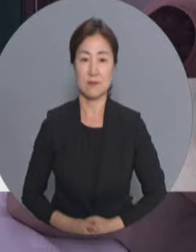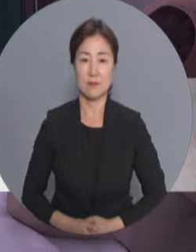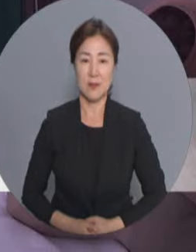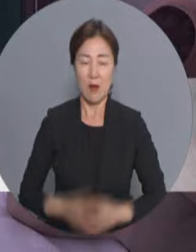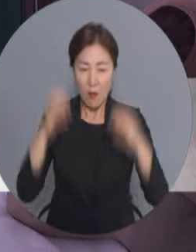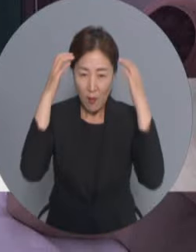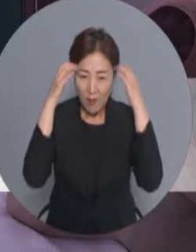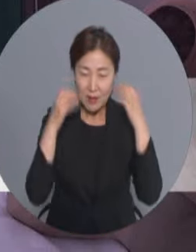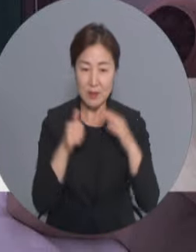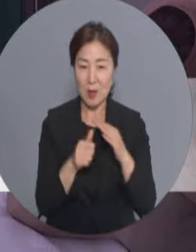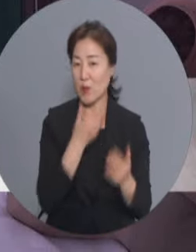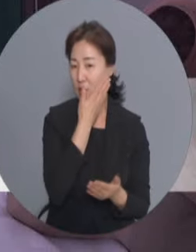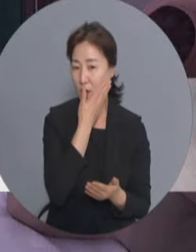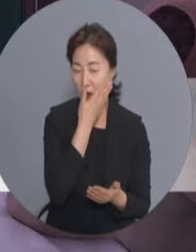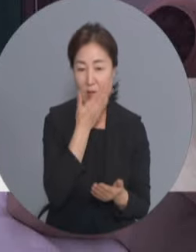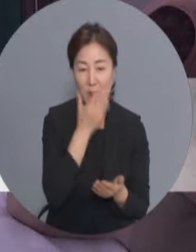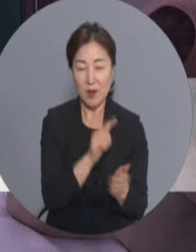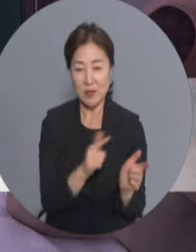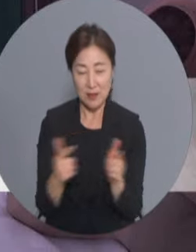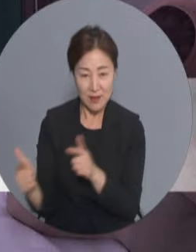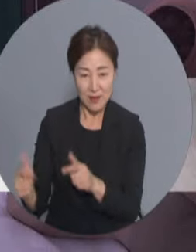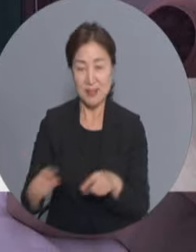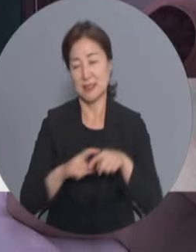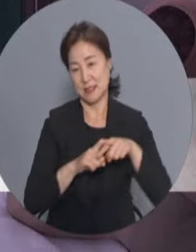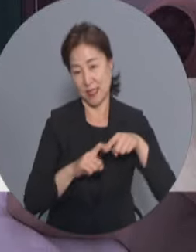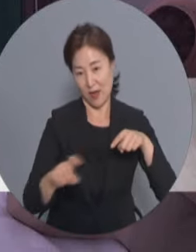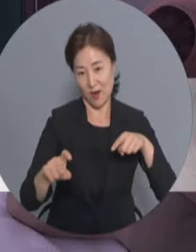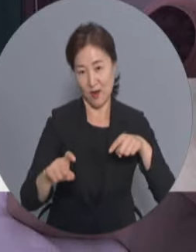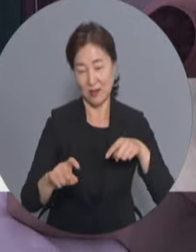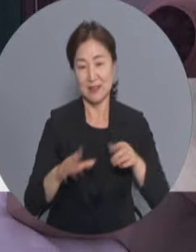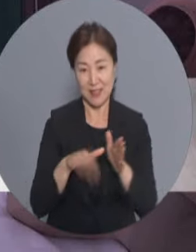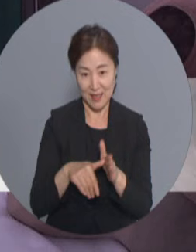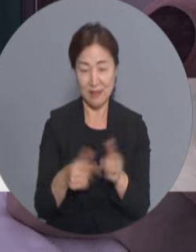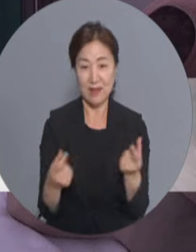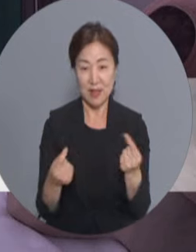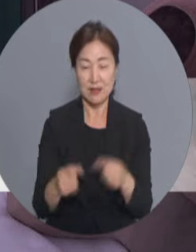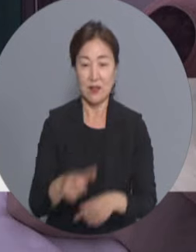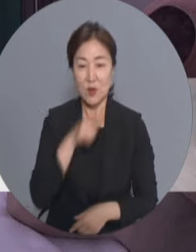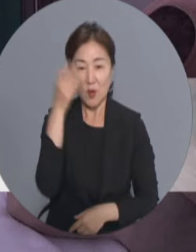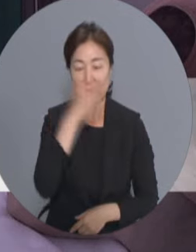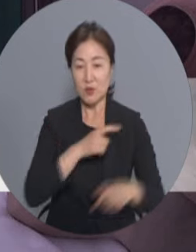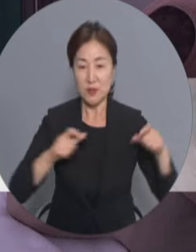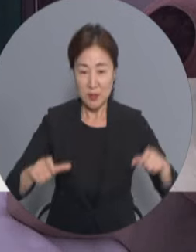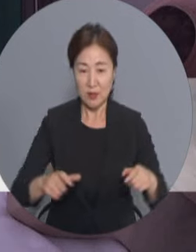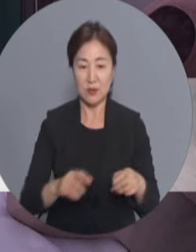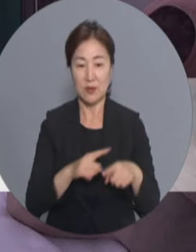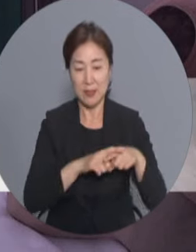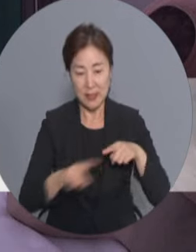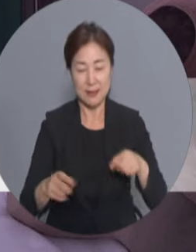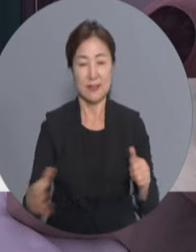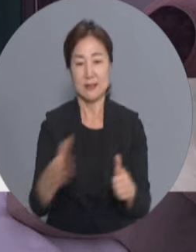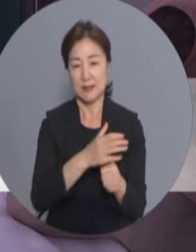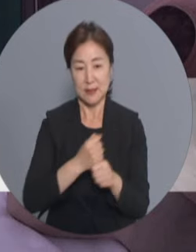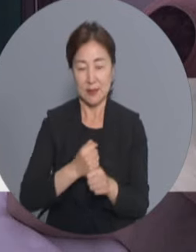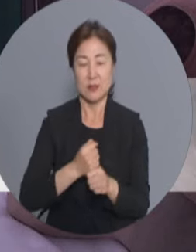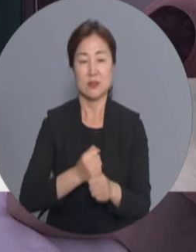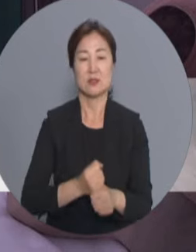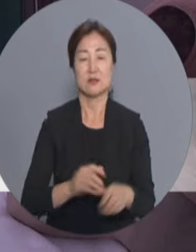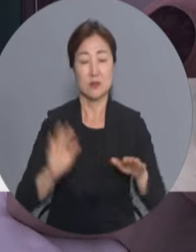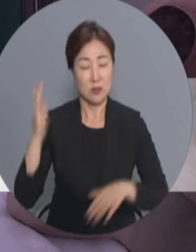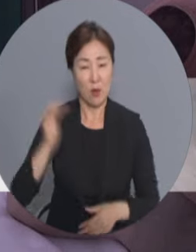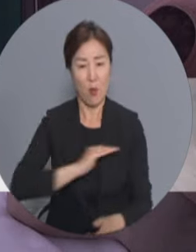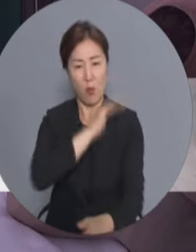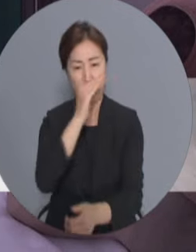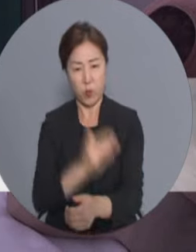여름 대표 보양식인 갯장어가 제철을 맞았습니다. 여수도 갯장어 잡이가 한창인데요. 최근 어획량도